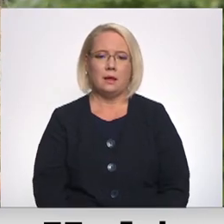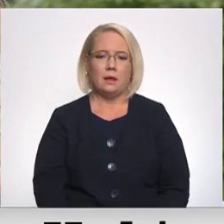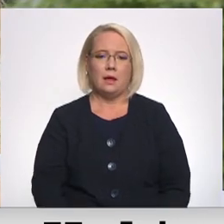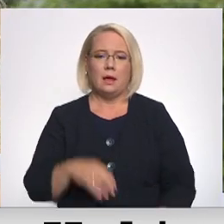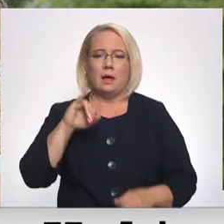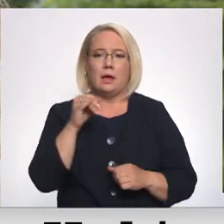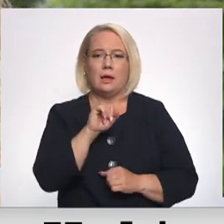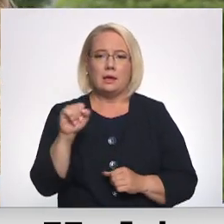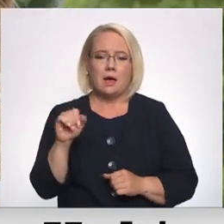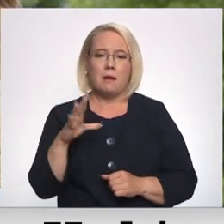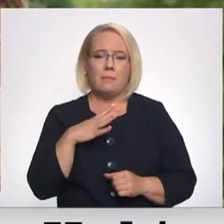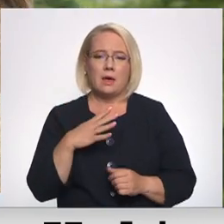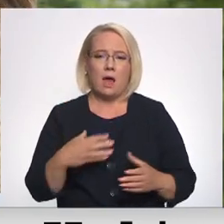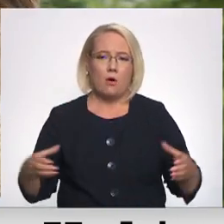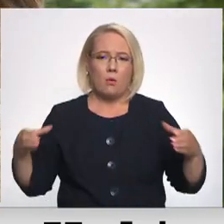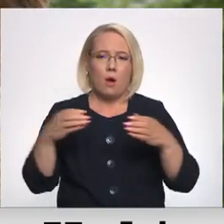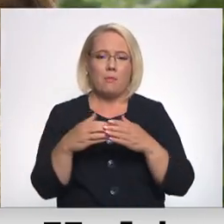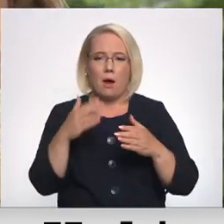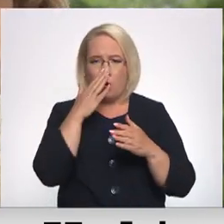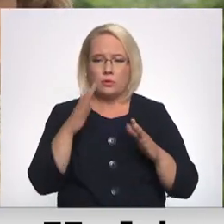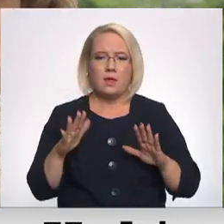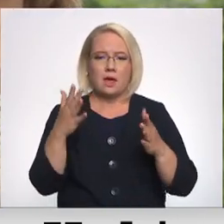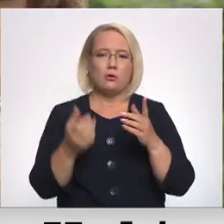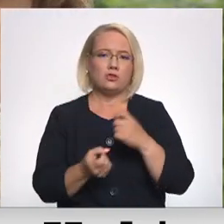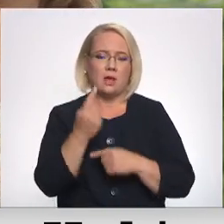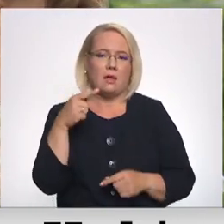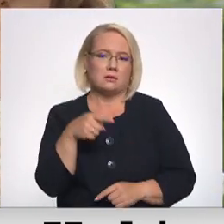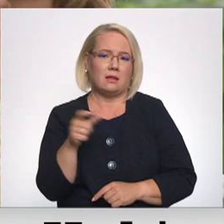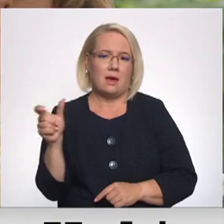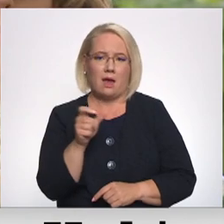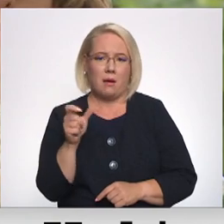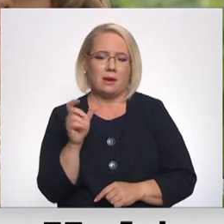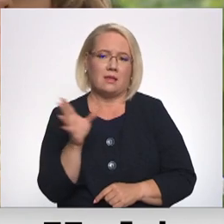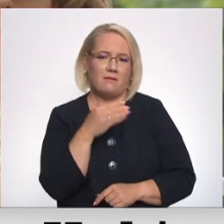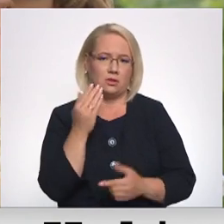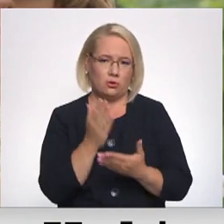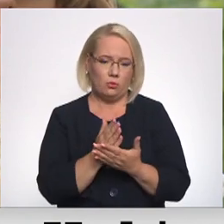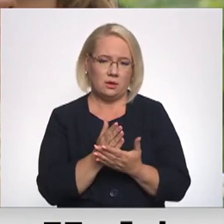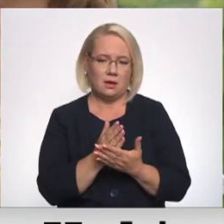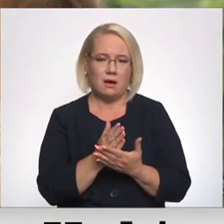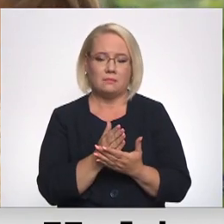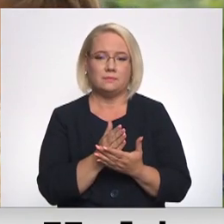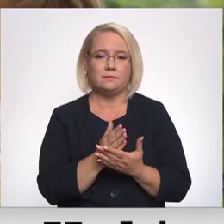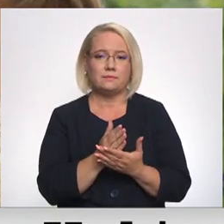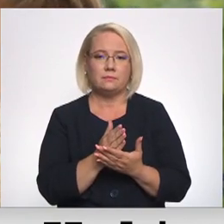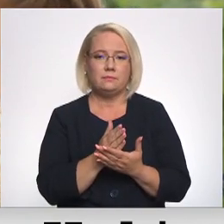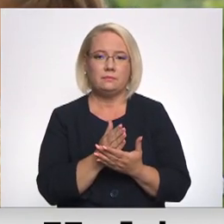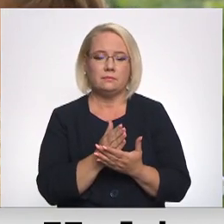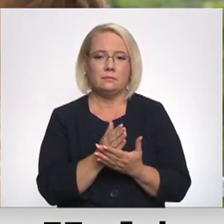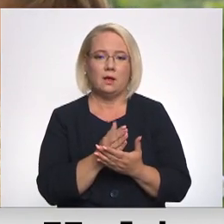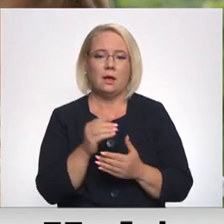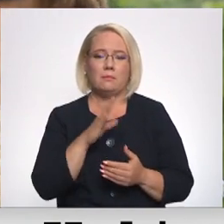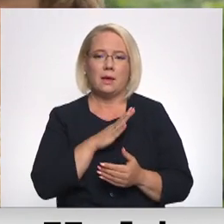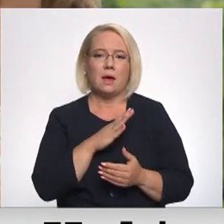Jā, nu jā, bijām savākšies kopā un tā nejauši pilnīgi sanāca, ka tieši tajā brīdī arī viss notika un tā. Jā, ieturējām